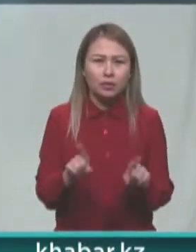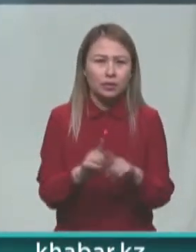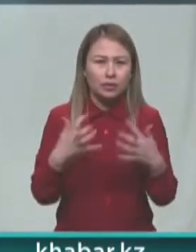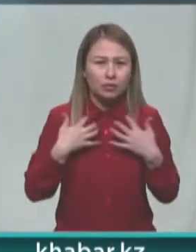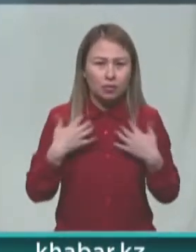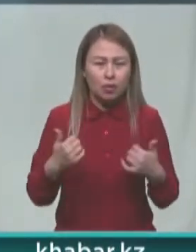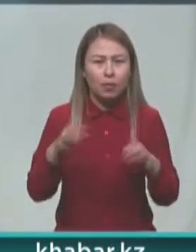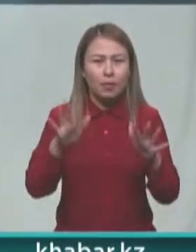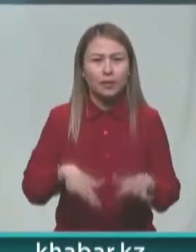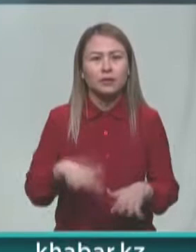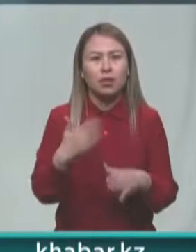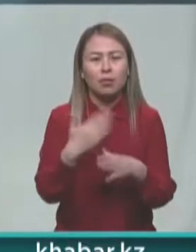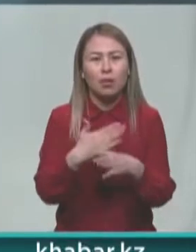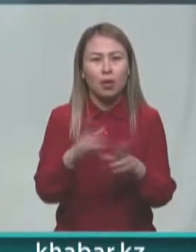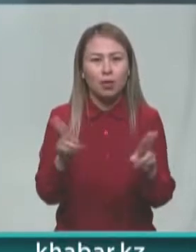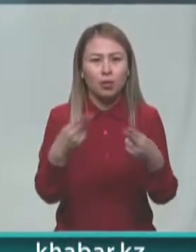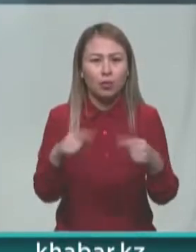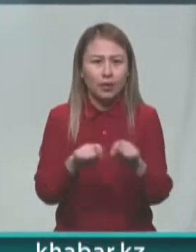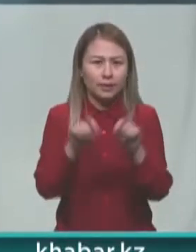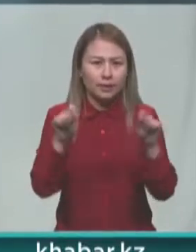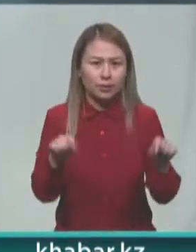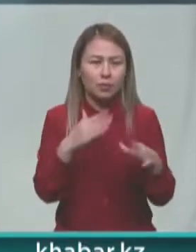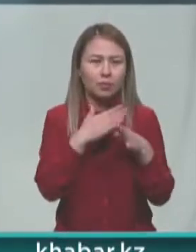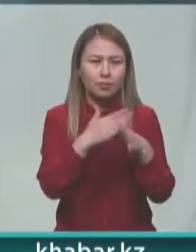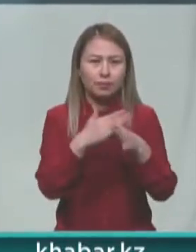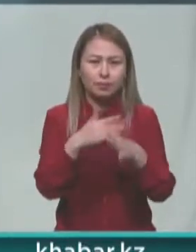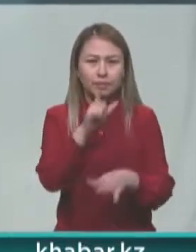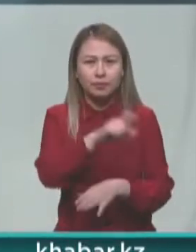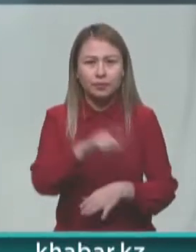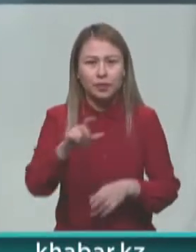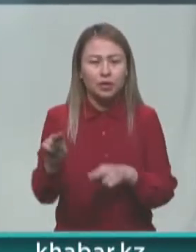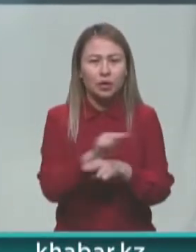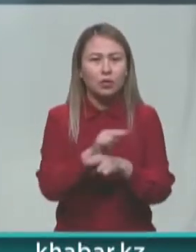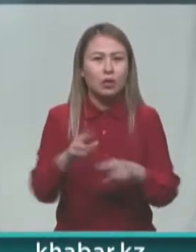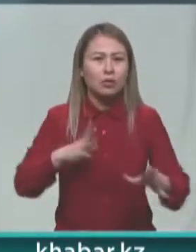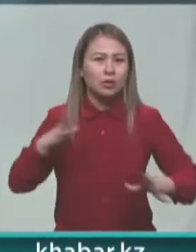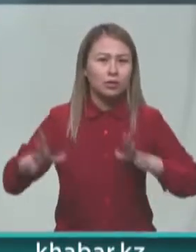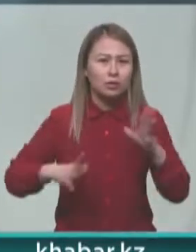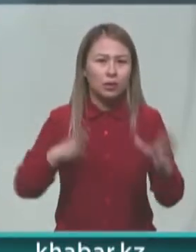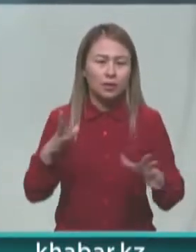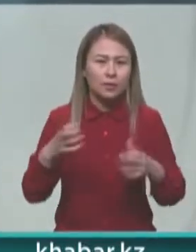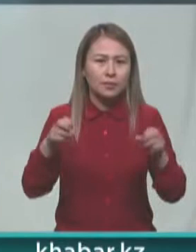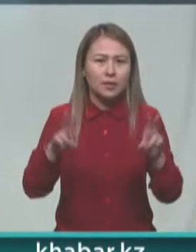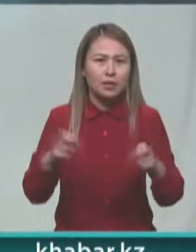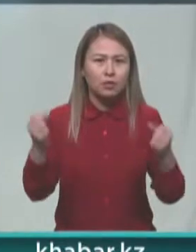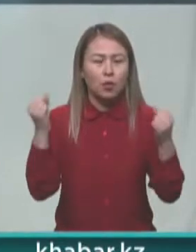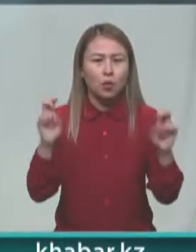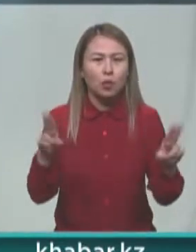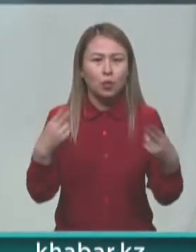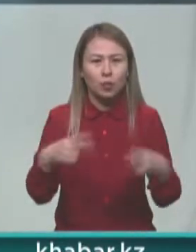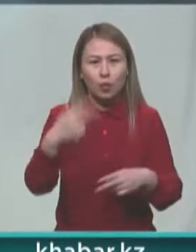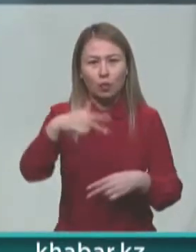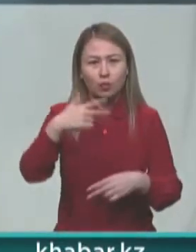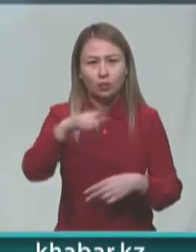денсаулықтарын оңалту мақсатында шағын клуб ашып, қатарластарына көмек қолын созуда. Емдік жаттығуларға арналған спорт